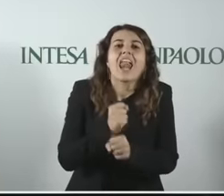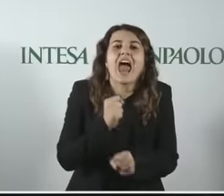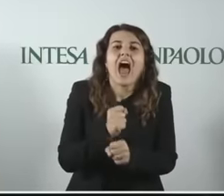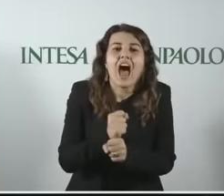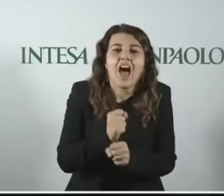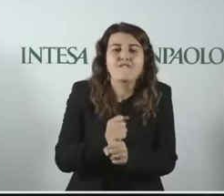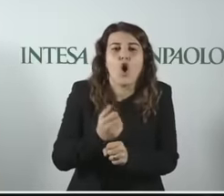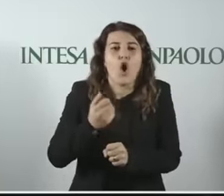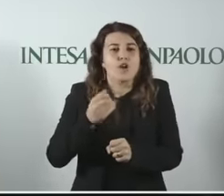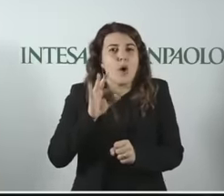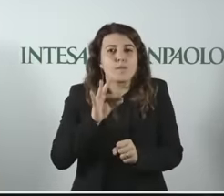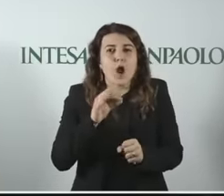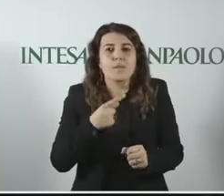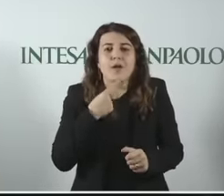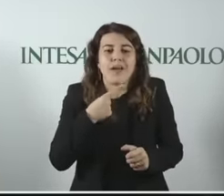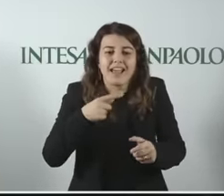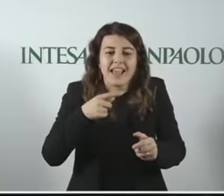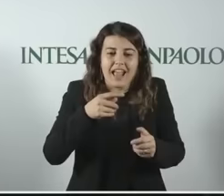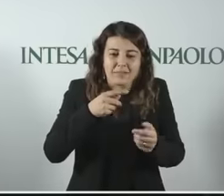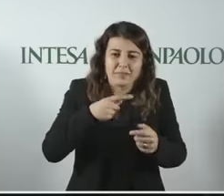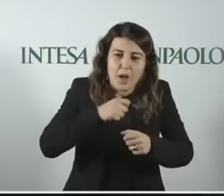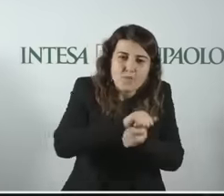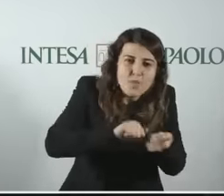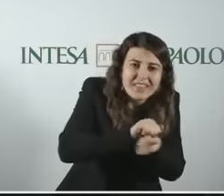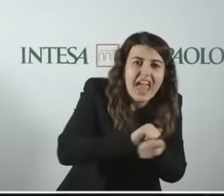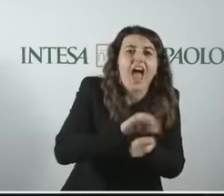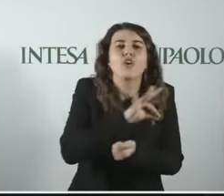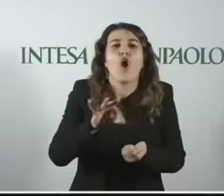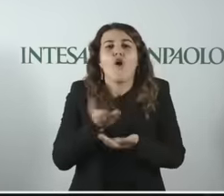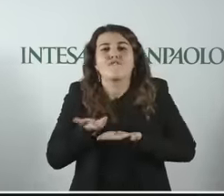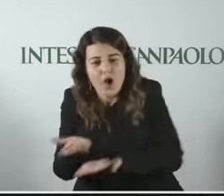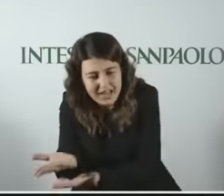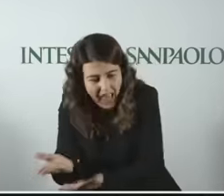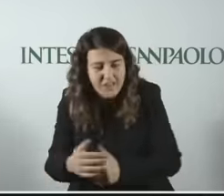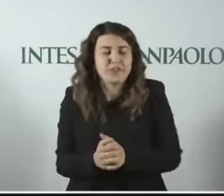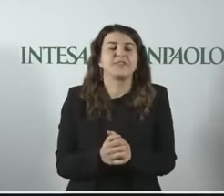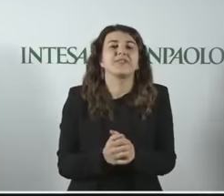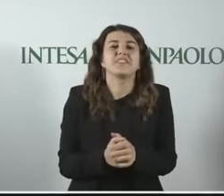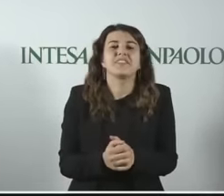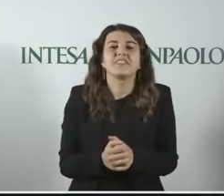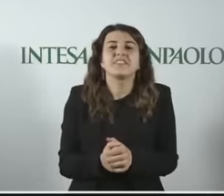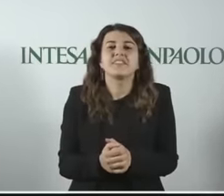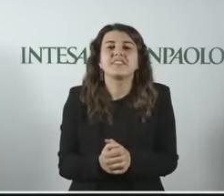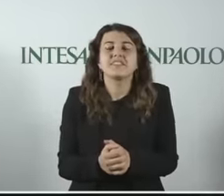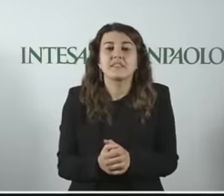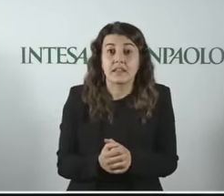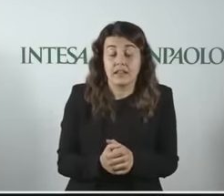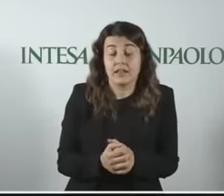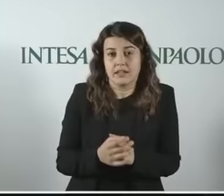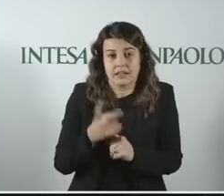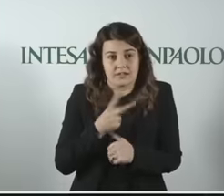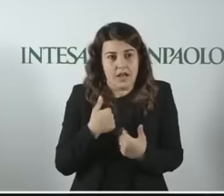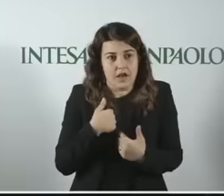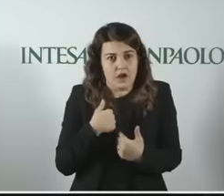Mugnai e Fornai certo E poi l'importanza del grano Ecco in realtà forse vale la pena di dire una cosa anche se rischio di Anzi